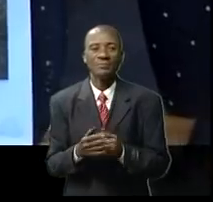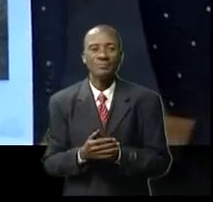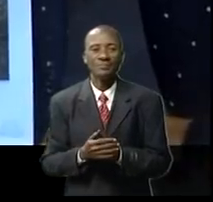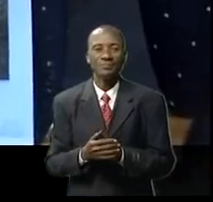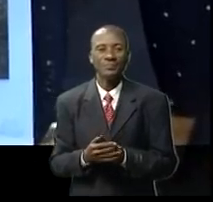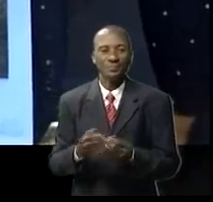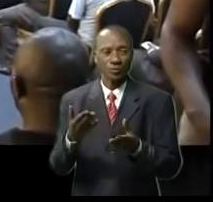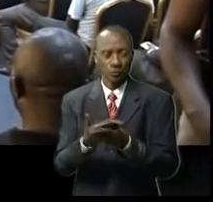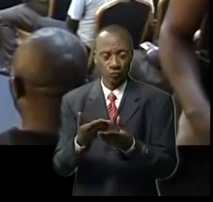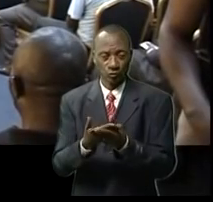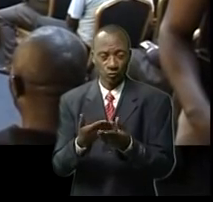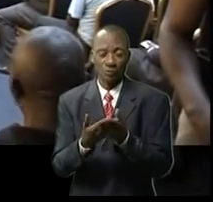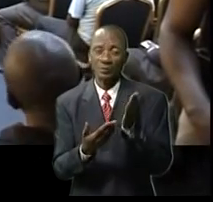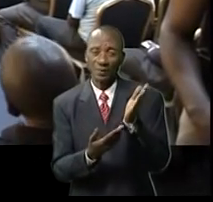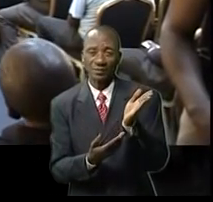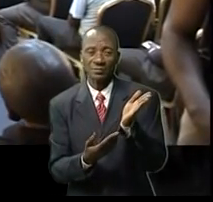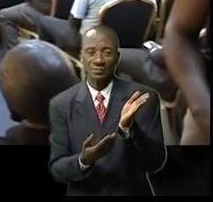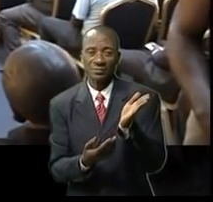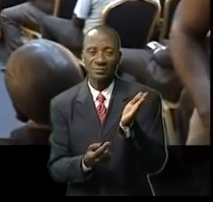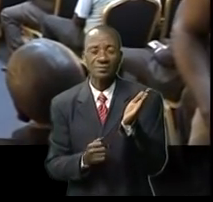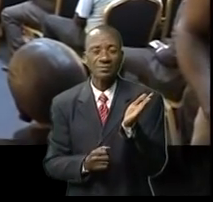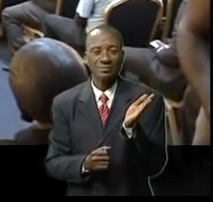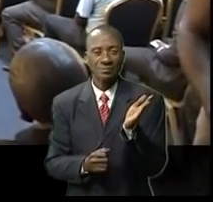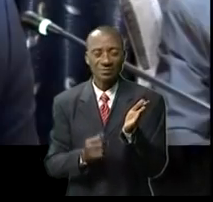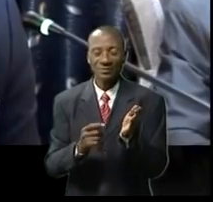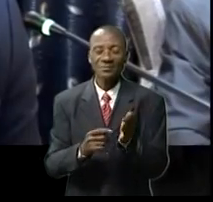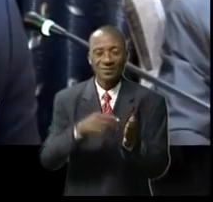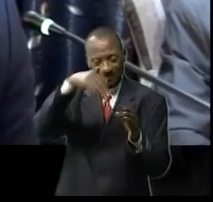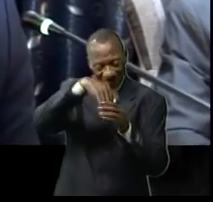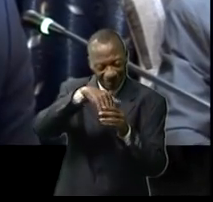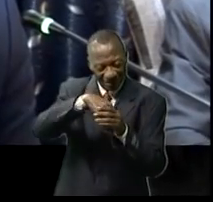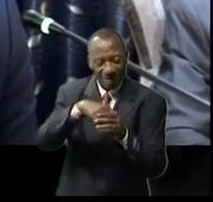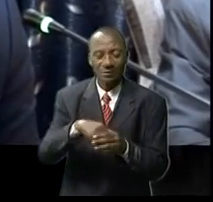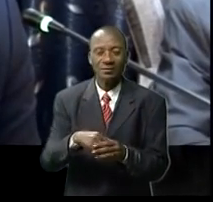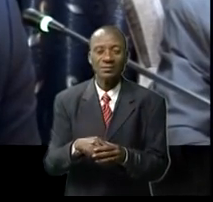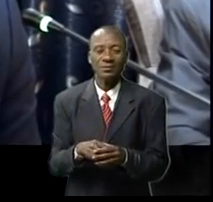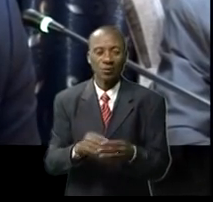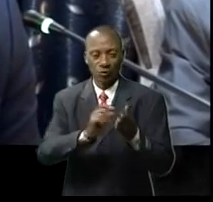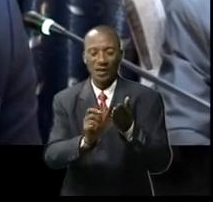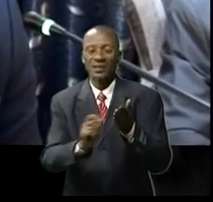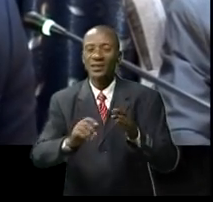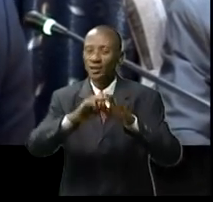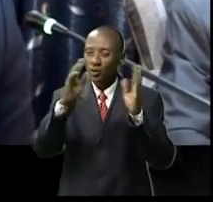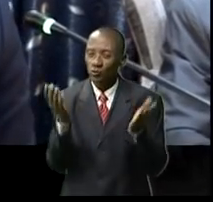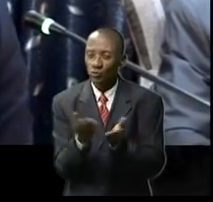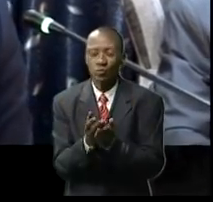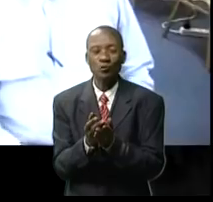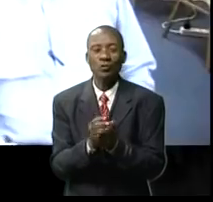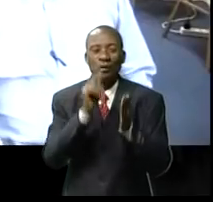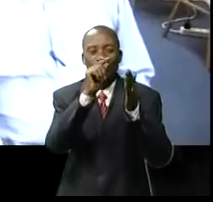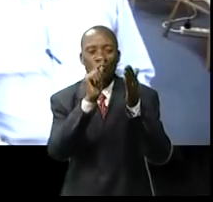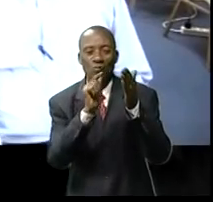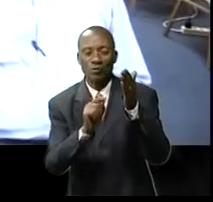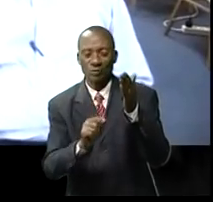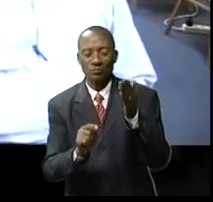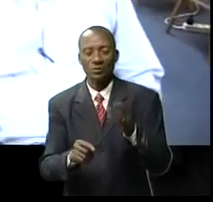documents de 151 pages donnent dans le moindre détail, point par point, toutes les pistes à suivre pour le développement intégral de la chefferie des